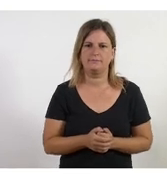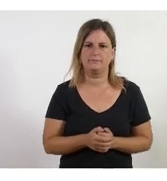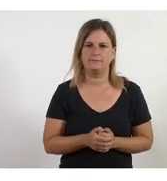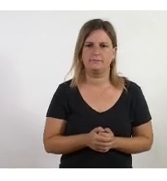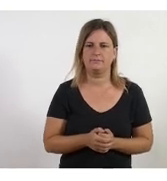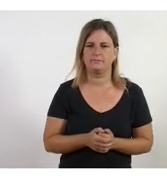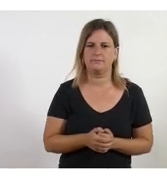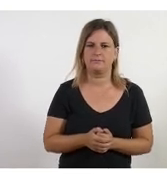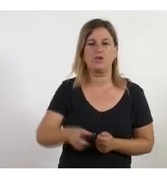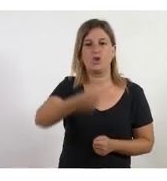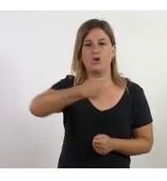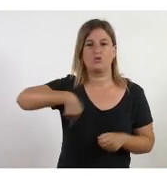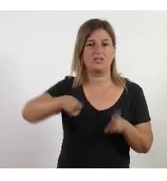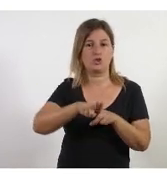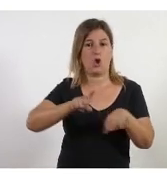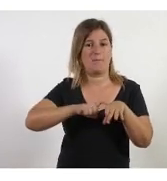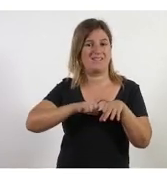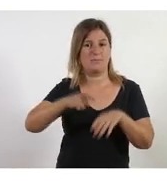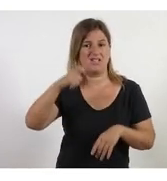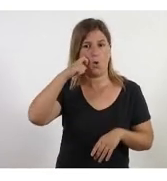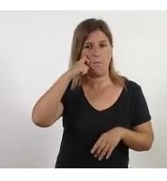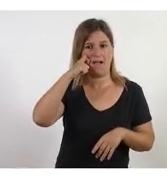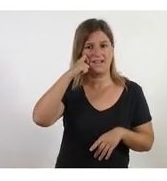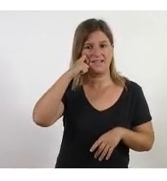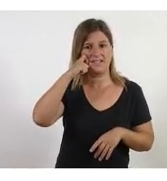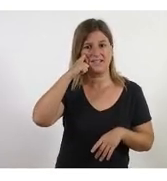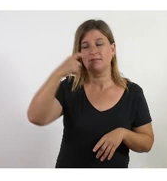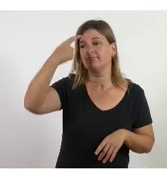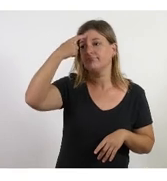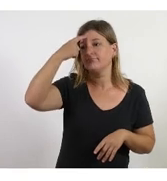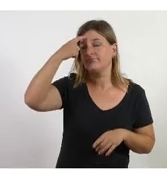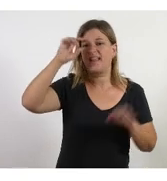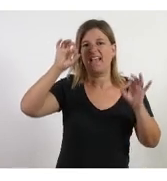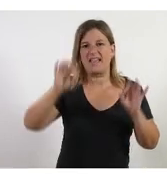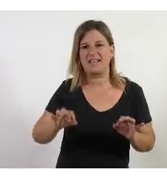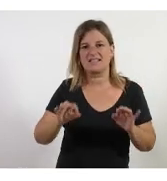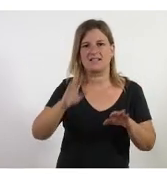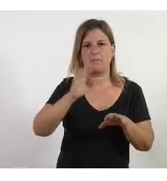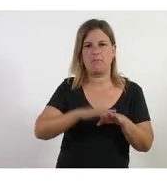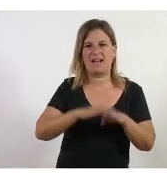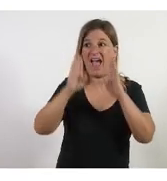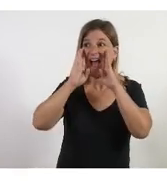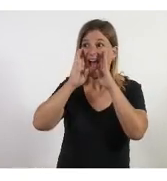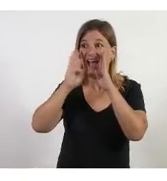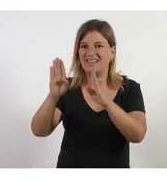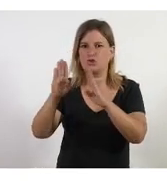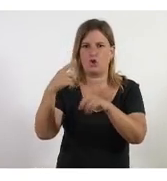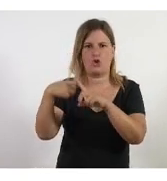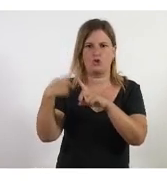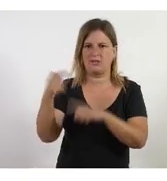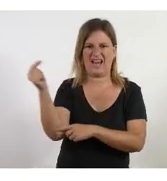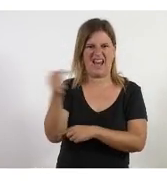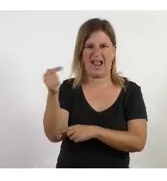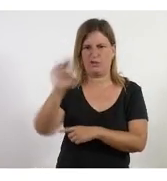nosaltres, com a espècie, com a humans, estem programats per posar la nostra atenció en les coses negatives.